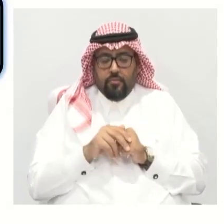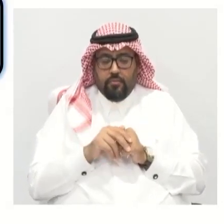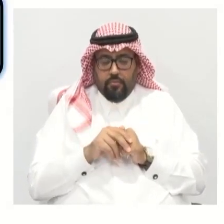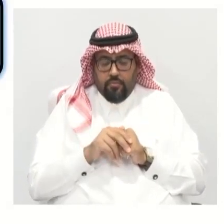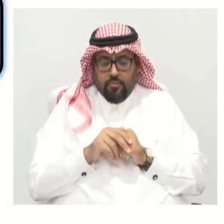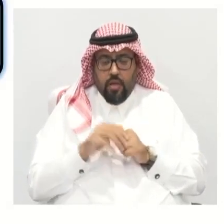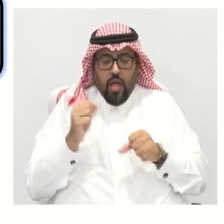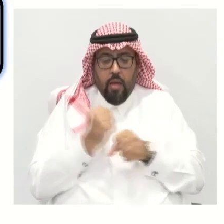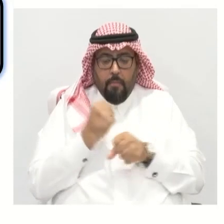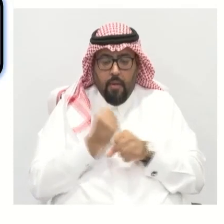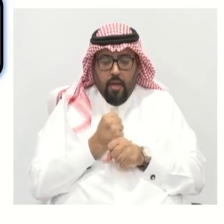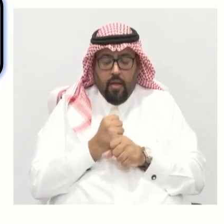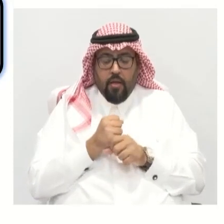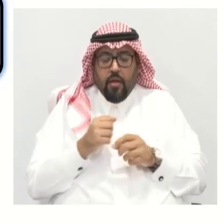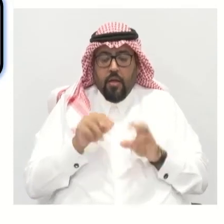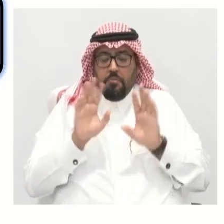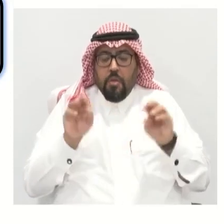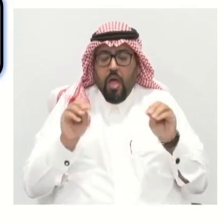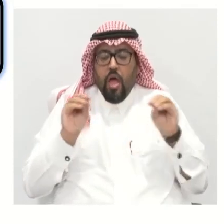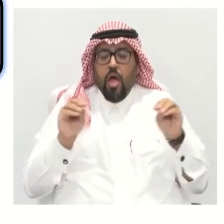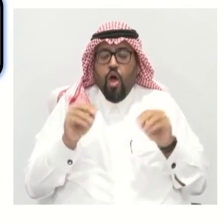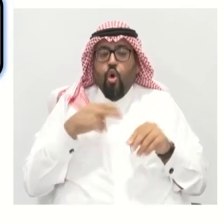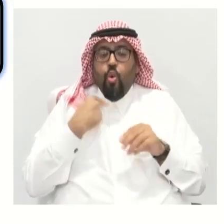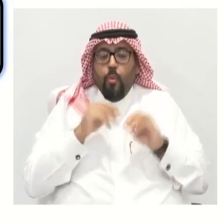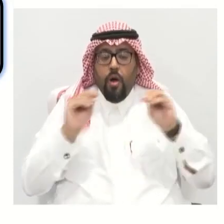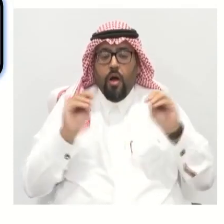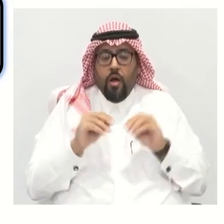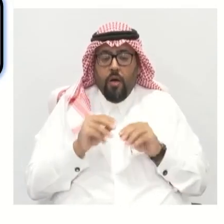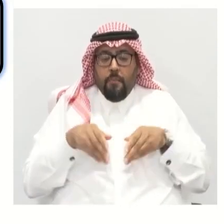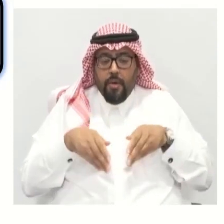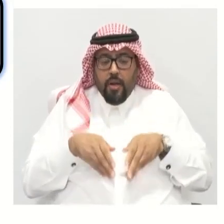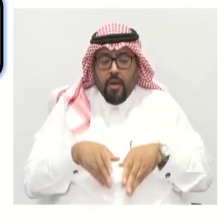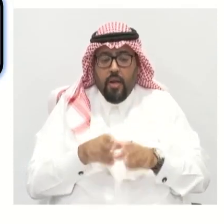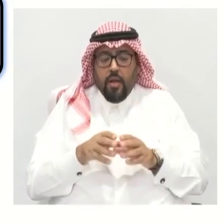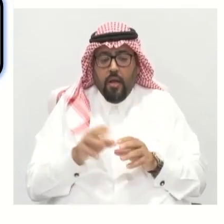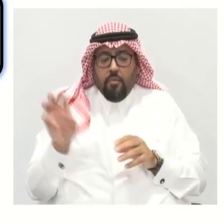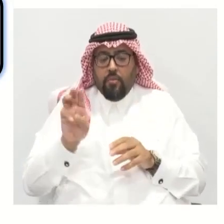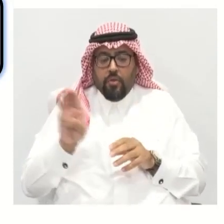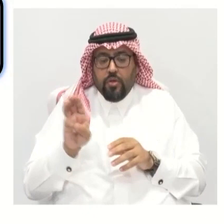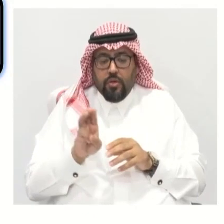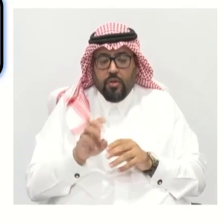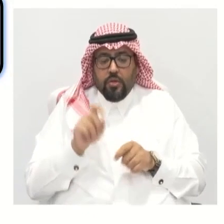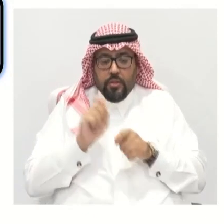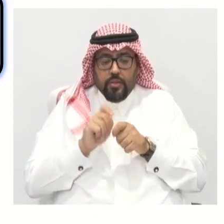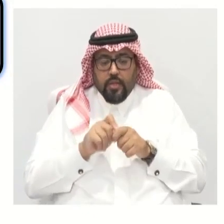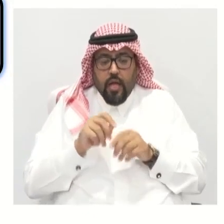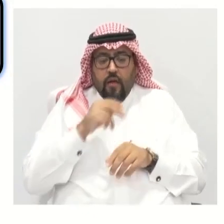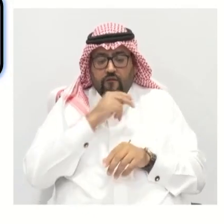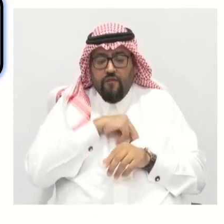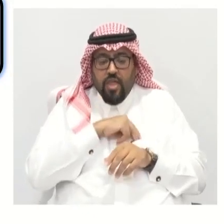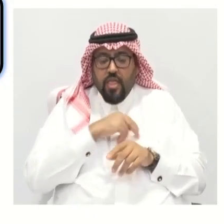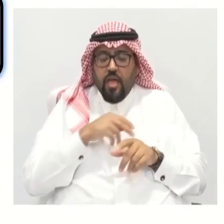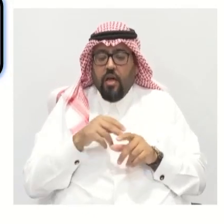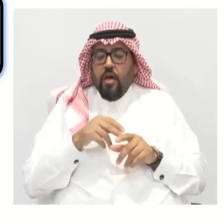بها هي الاعمال التي تقوم بها الدوله من خلال مؤسساتها لمصلحه